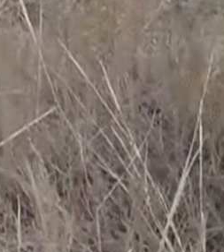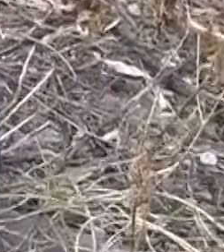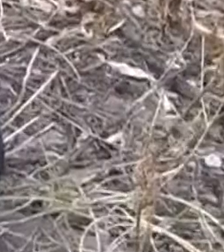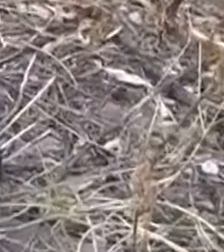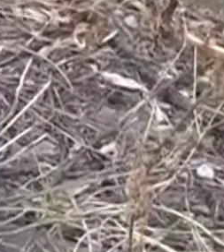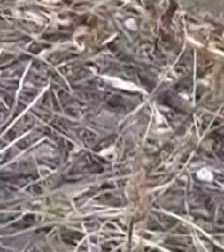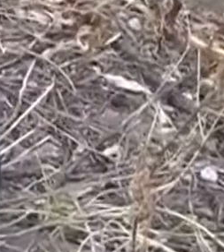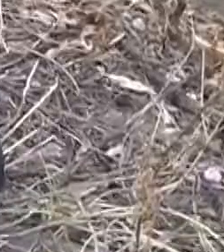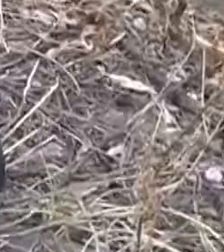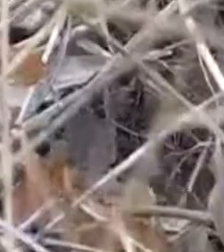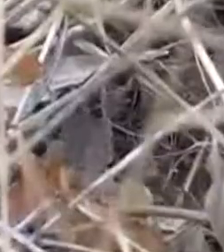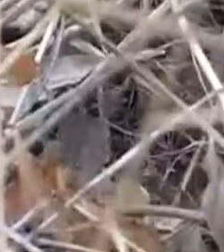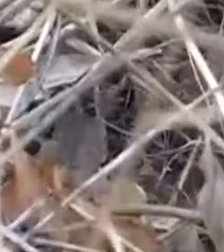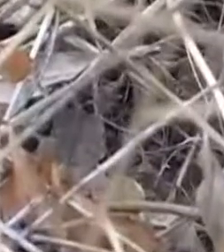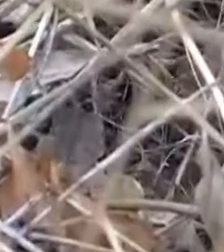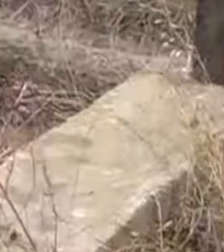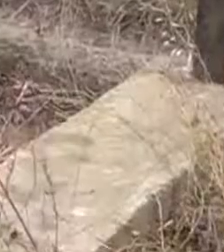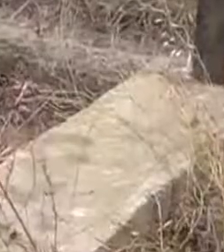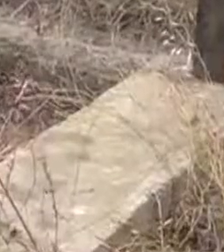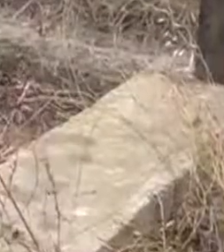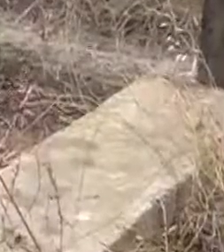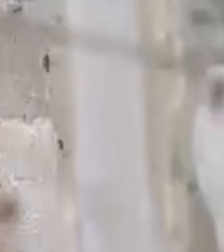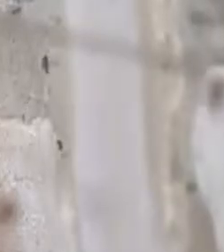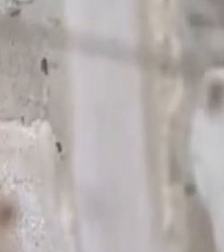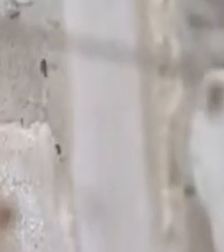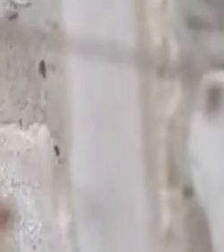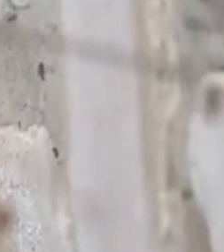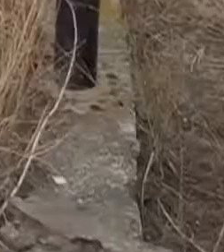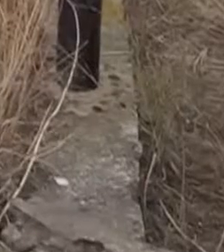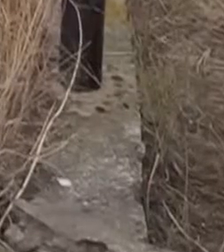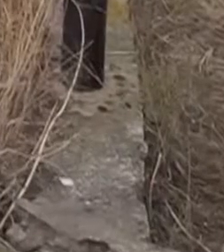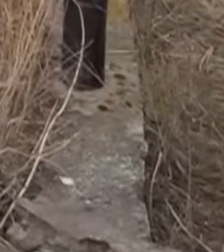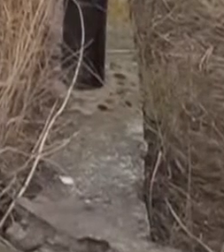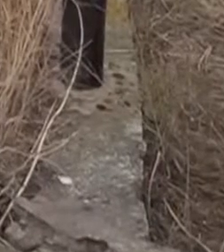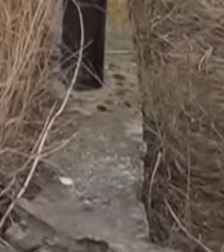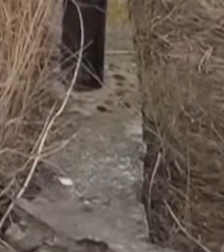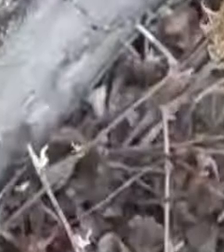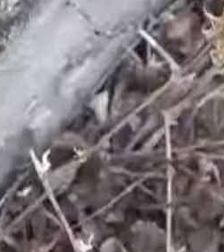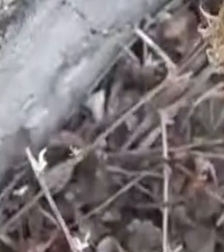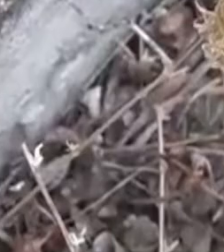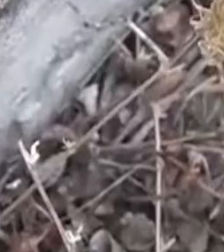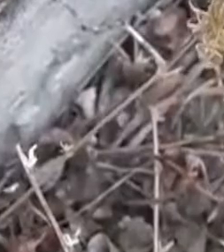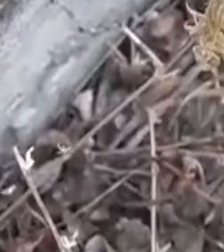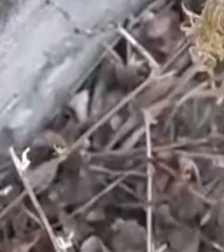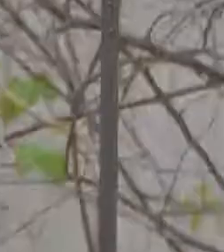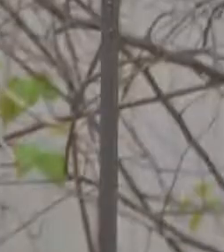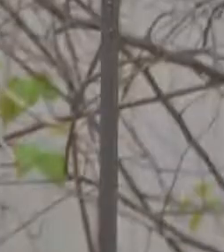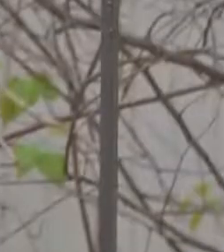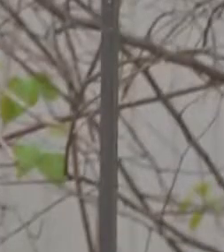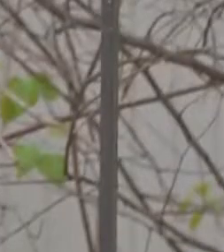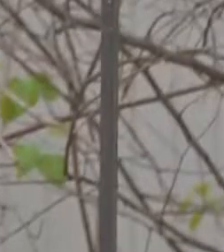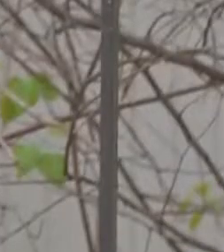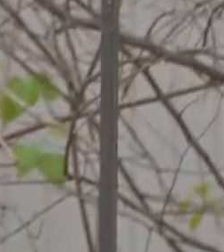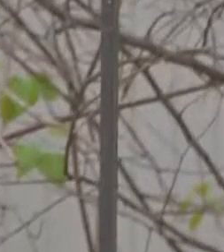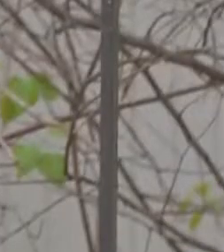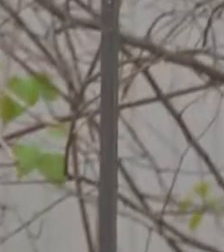Вандалы срезали чугунные оградки с 10 могил в Талдыкургане. Кто они? Не дающие покоя мертвецам. Ответ на этот вопрос попытался